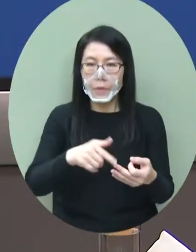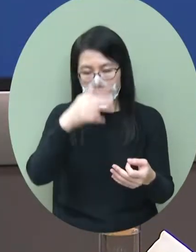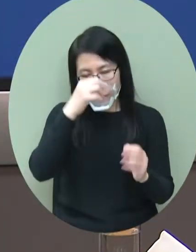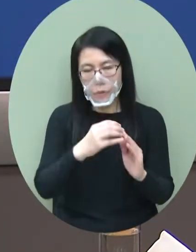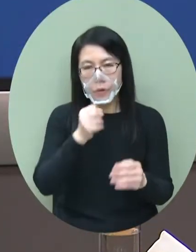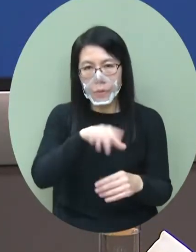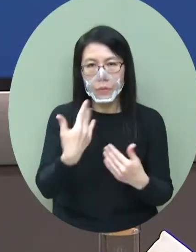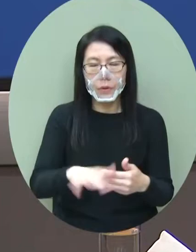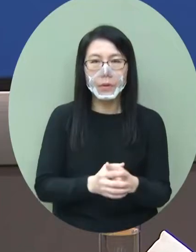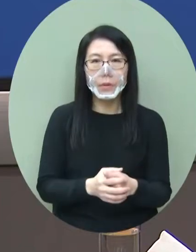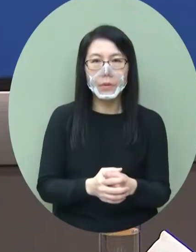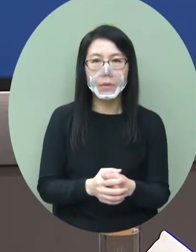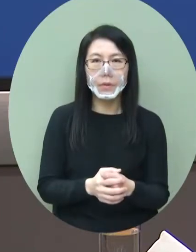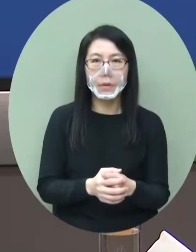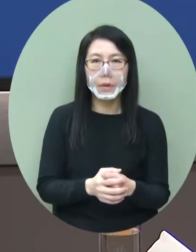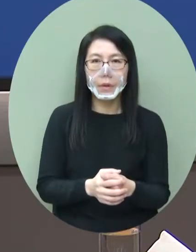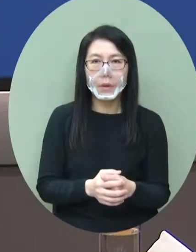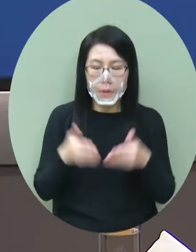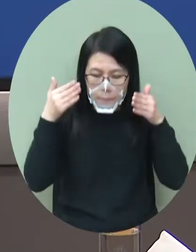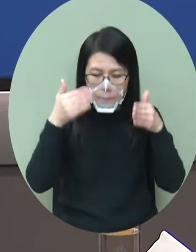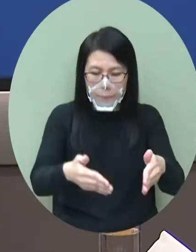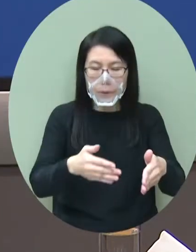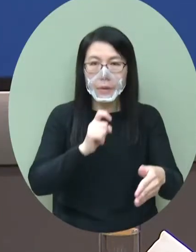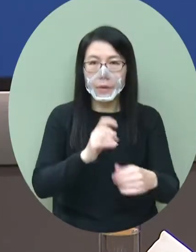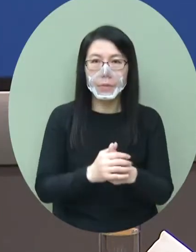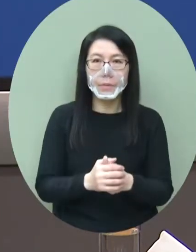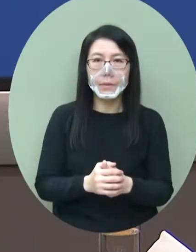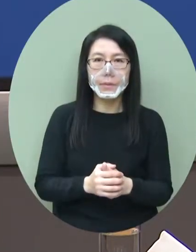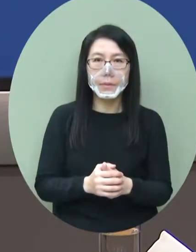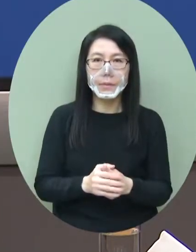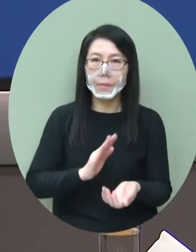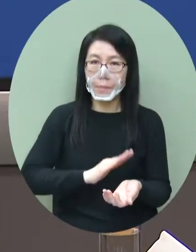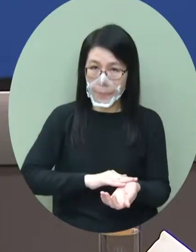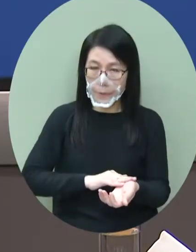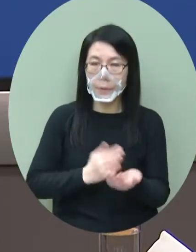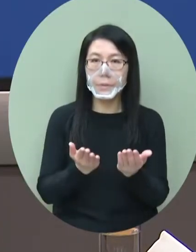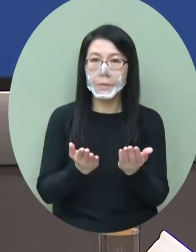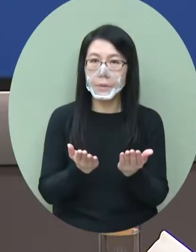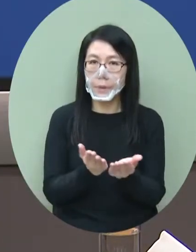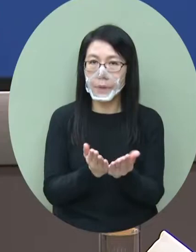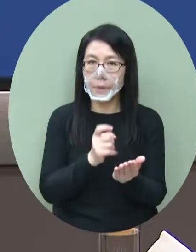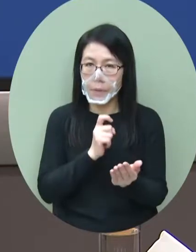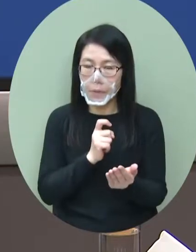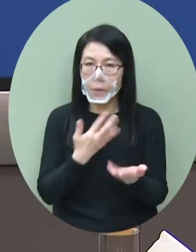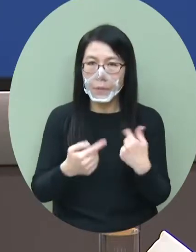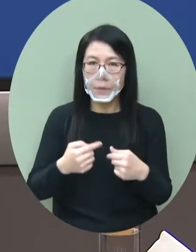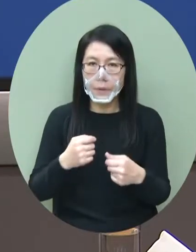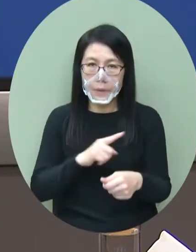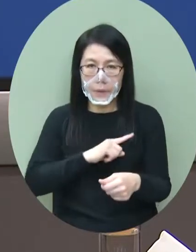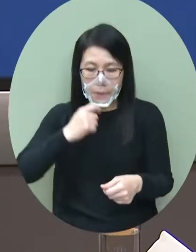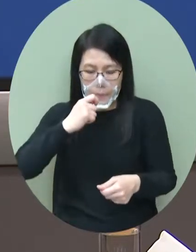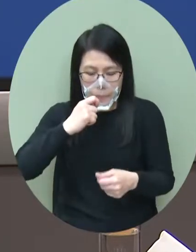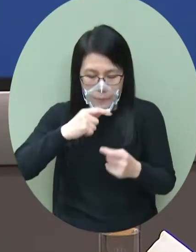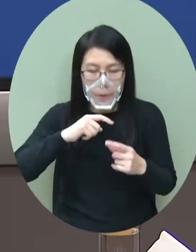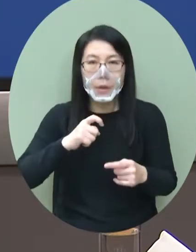刚才邱局长已经谈到了，如果集中说有些已经确诊了或者检